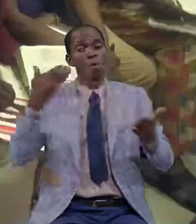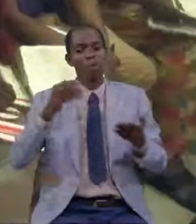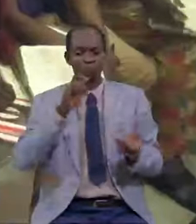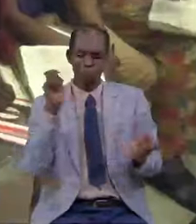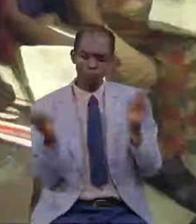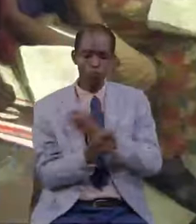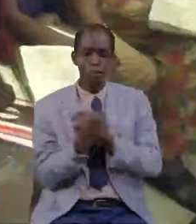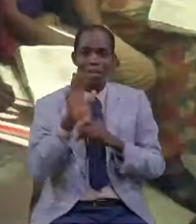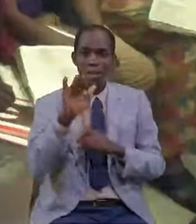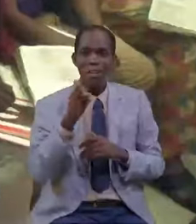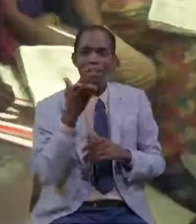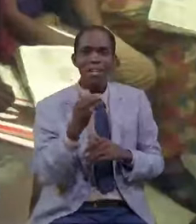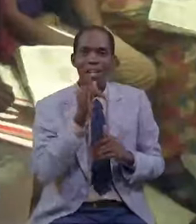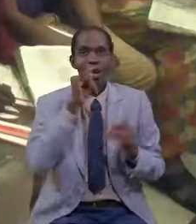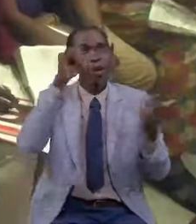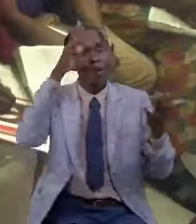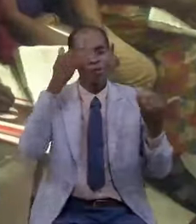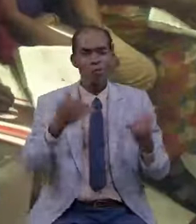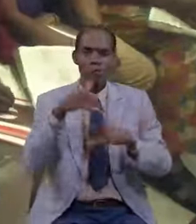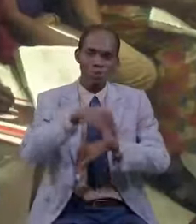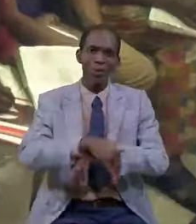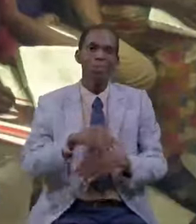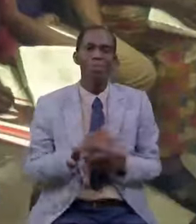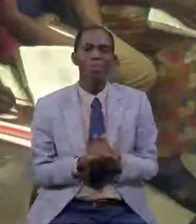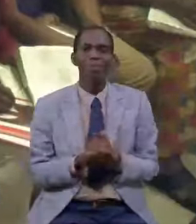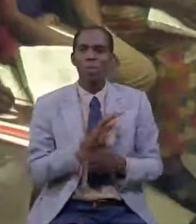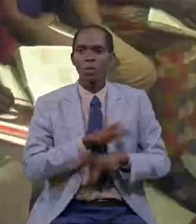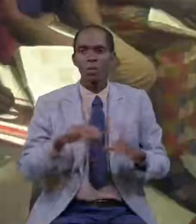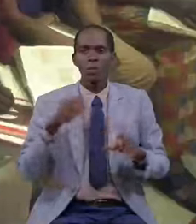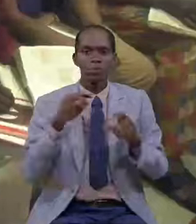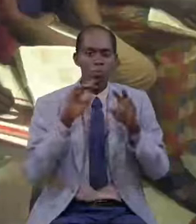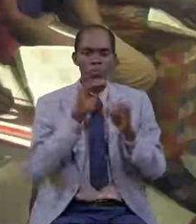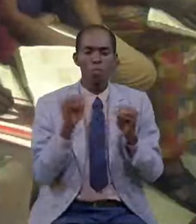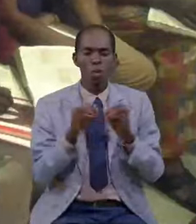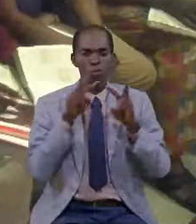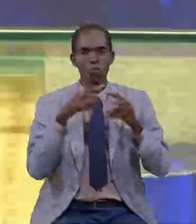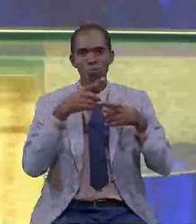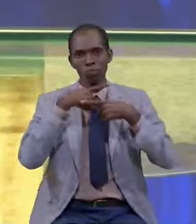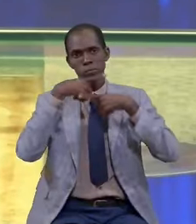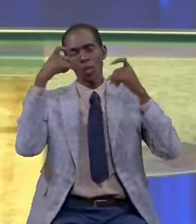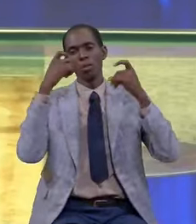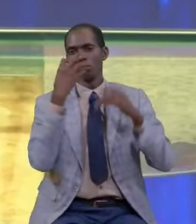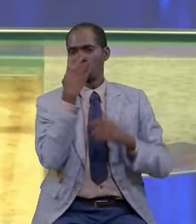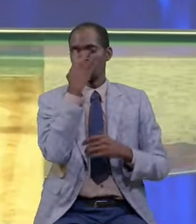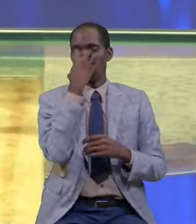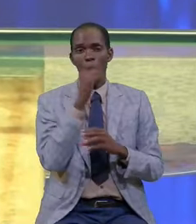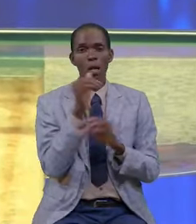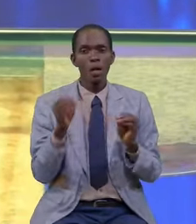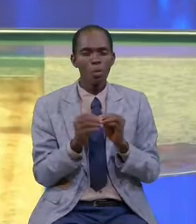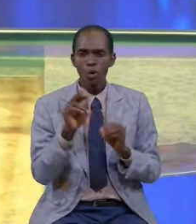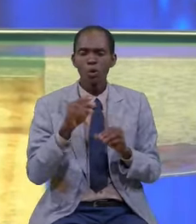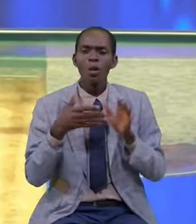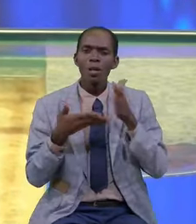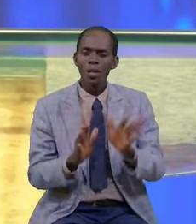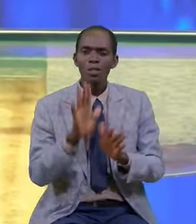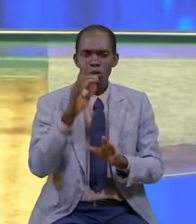y a l'espoir ce soir. Il faut plutôt renfrogner que votre foi montre que vous êtes une personne